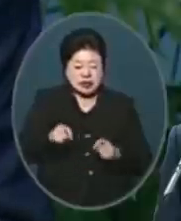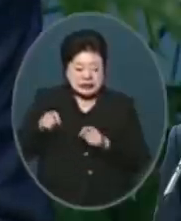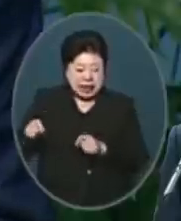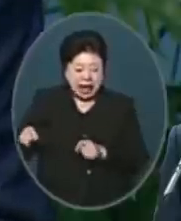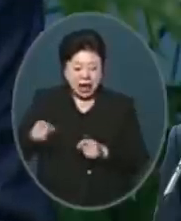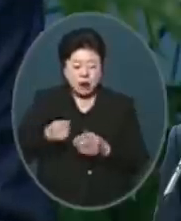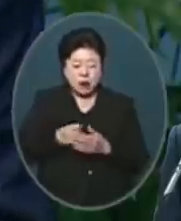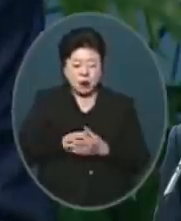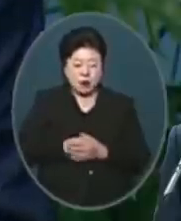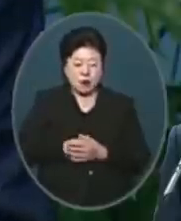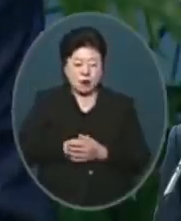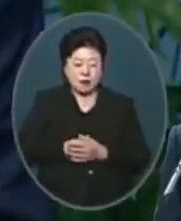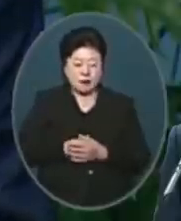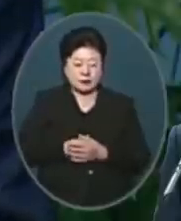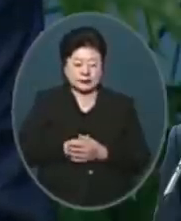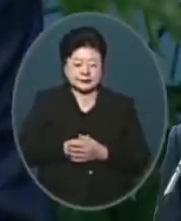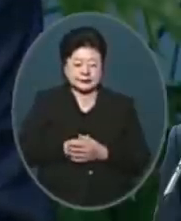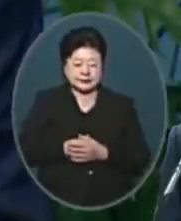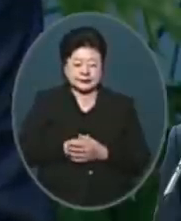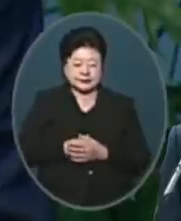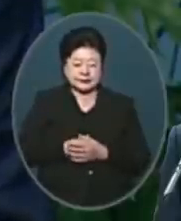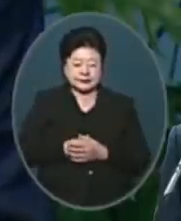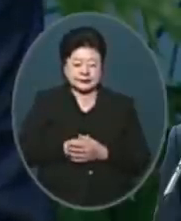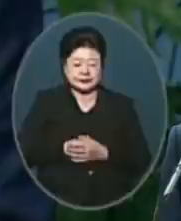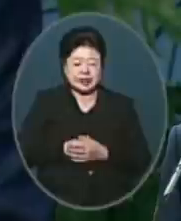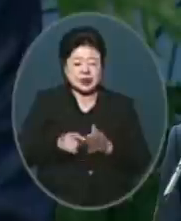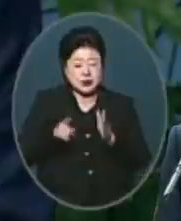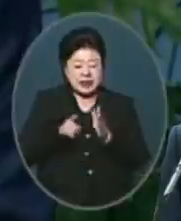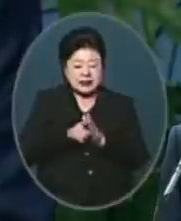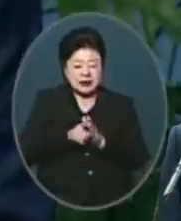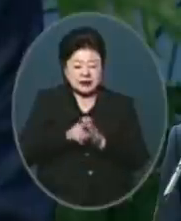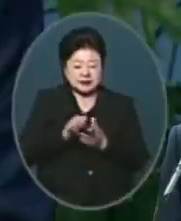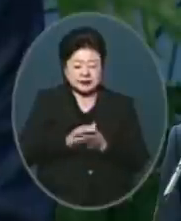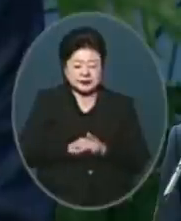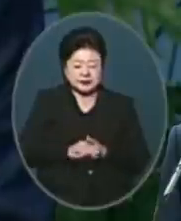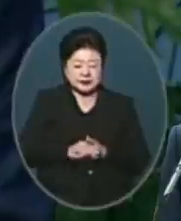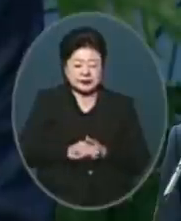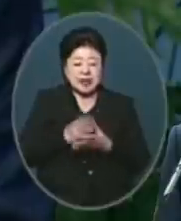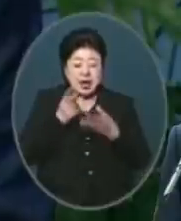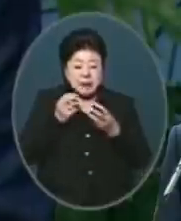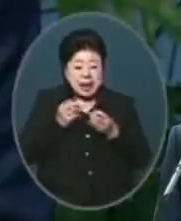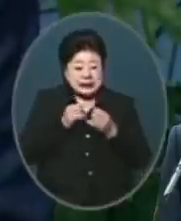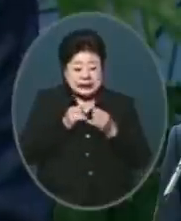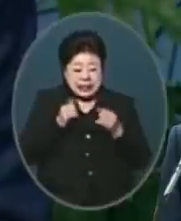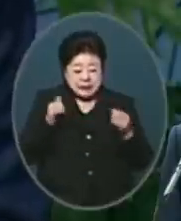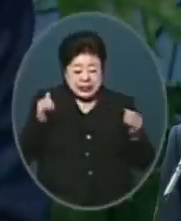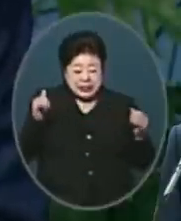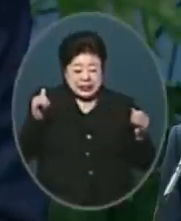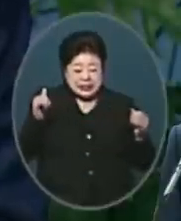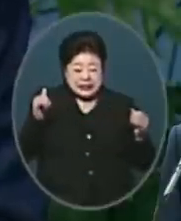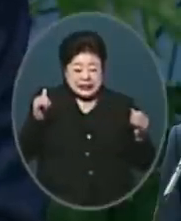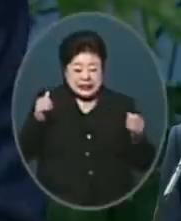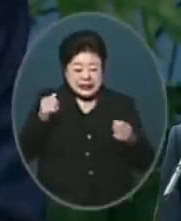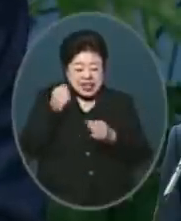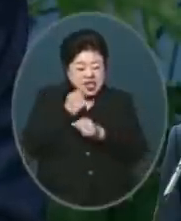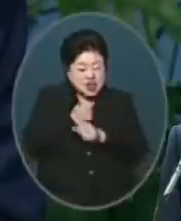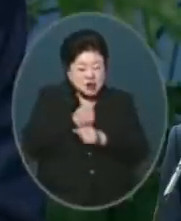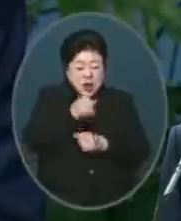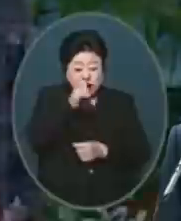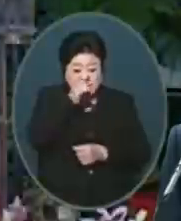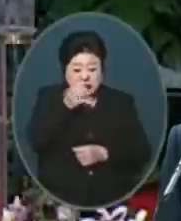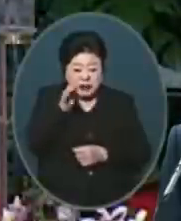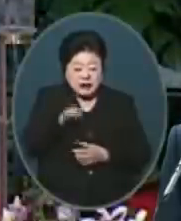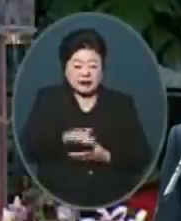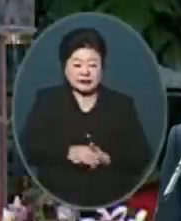오래 가질 수 있게 되기를 위해서 많이 연구를 하고